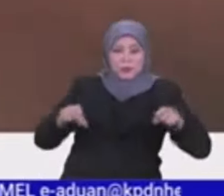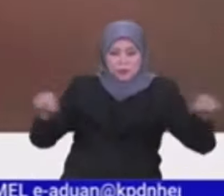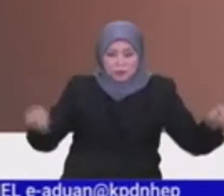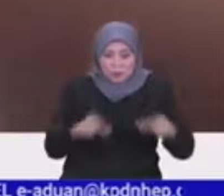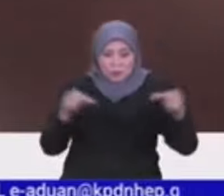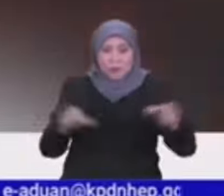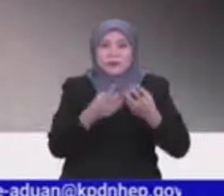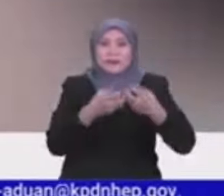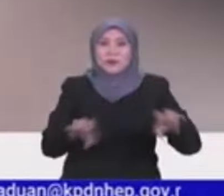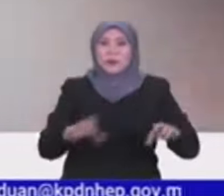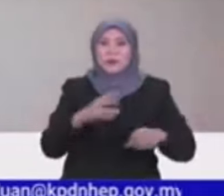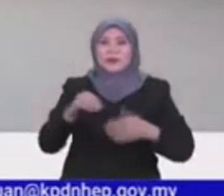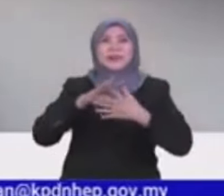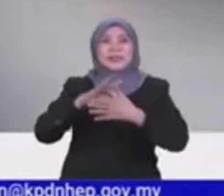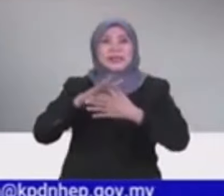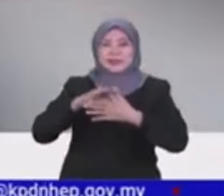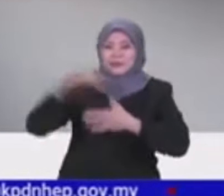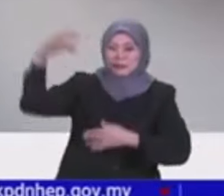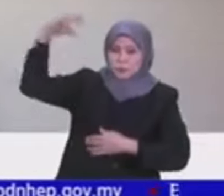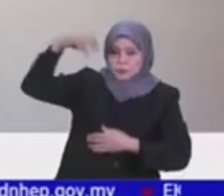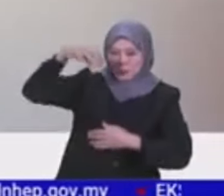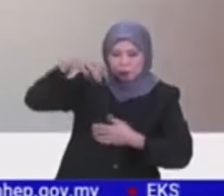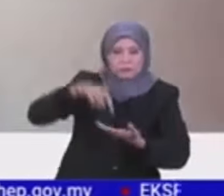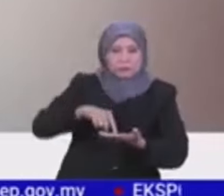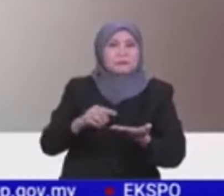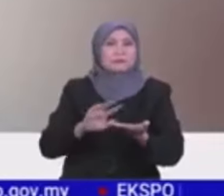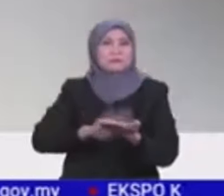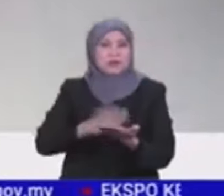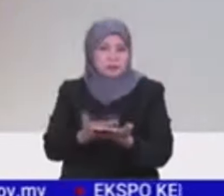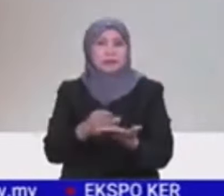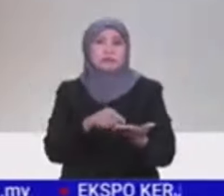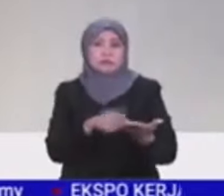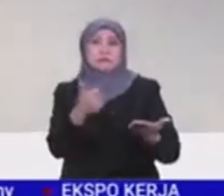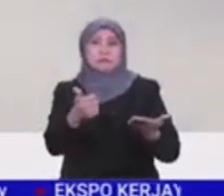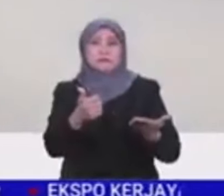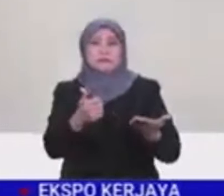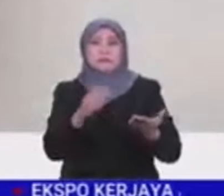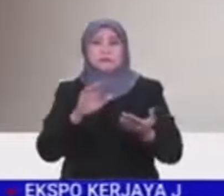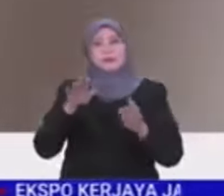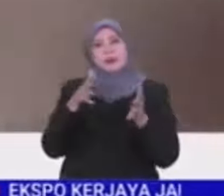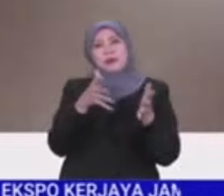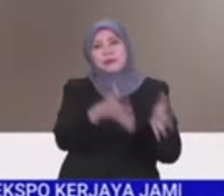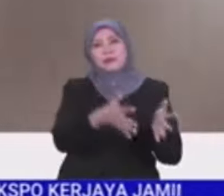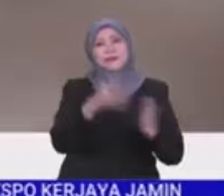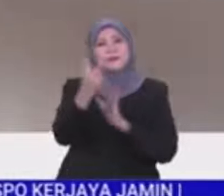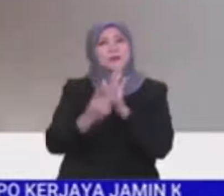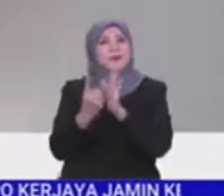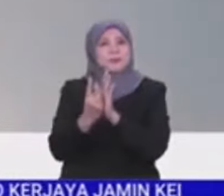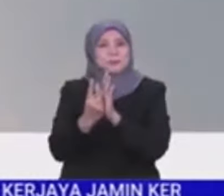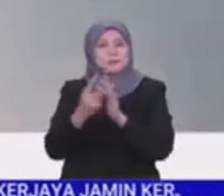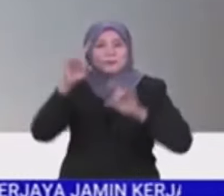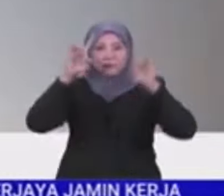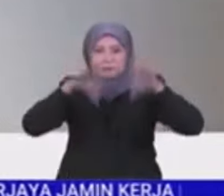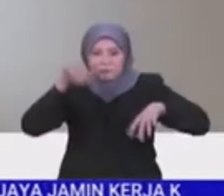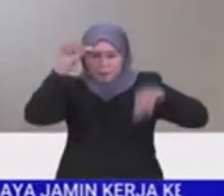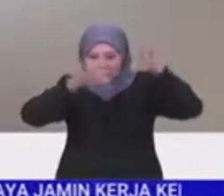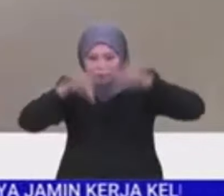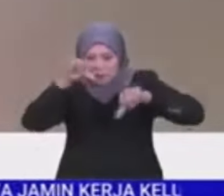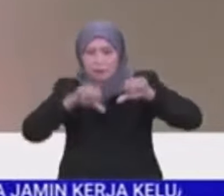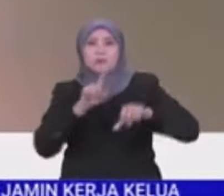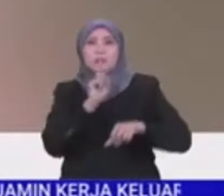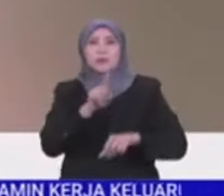dan hirisan daging di bawah bahang matahari. Ia masak dengan sempurna selepas dibiarkan sekurang-kurangnya sejam. Uji kaji ini bukti